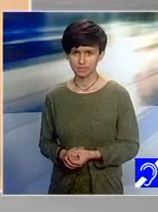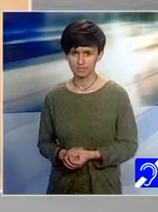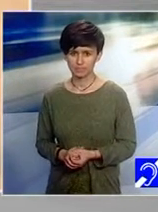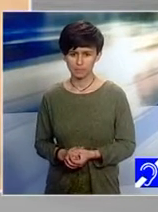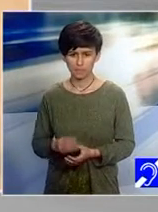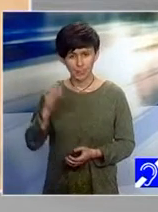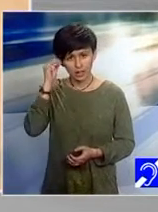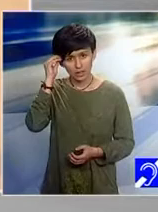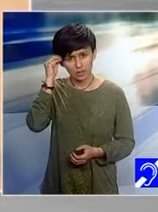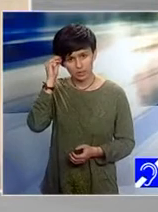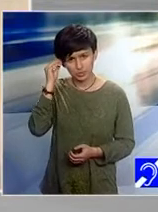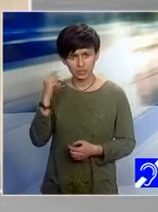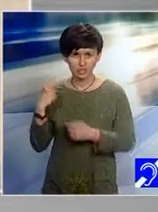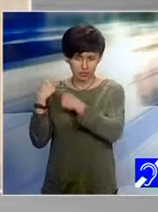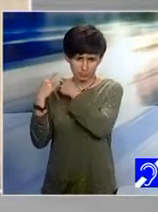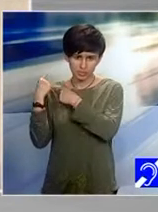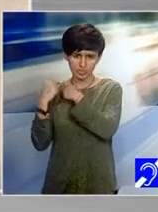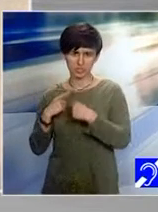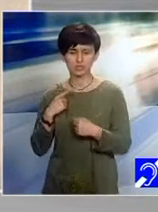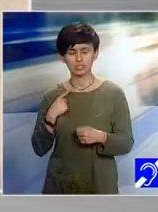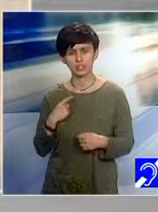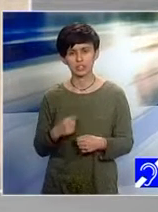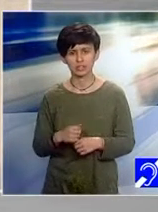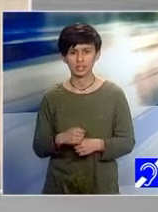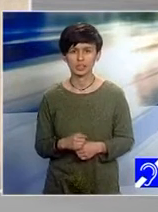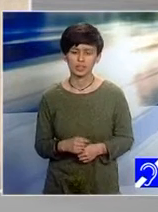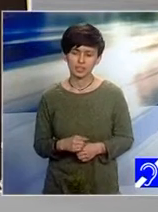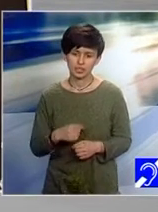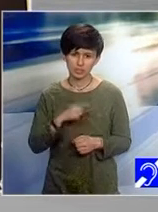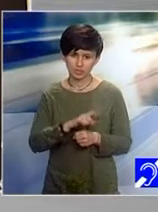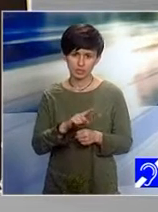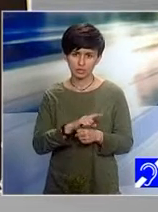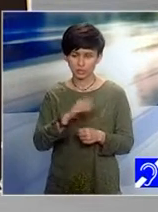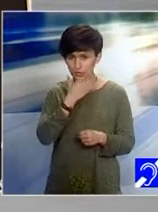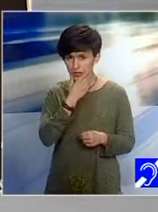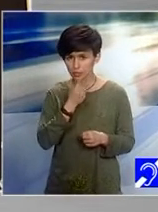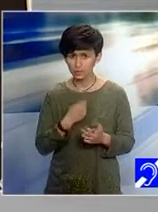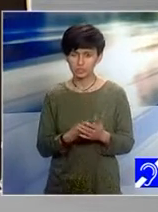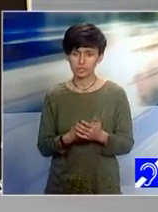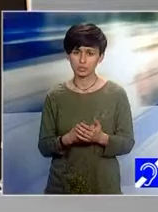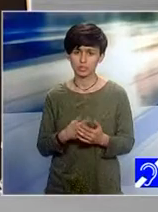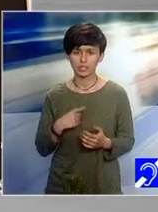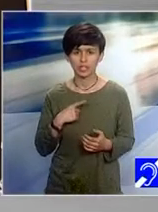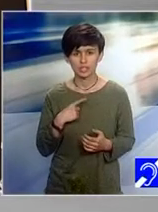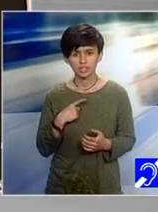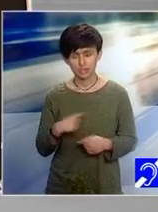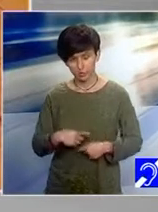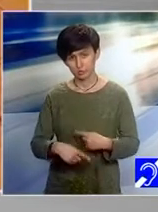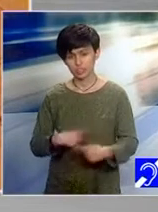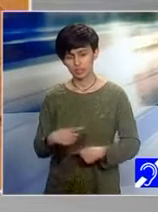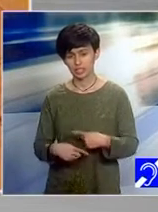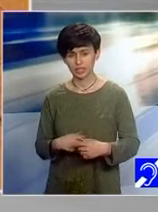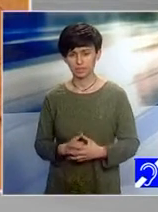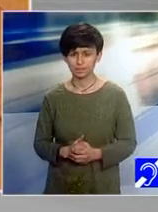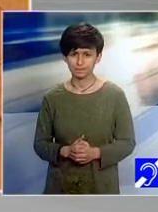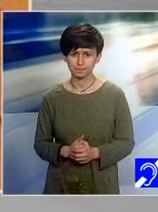Pomenirea străbunilor este un gest de o mare frumusețe umană, pentru că suntem ceea ce suntem și prin ceea ce moștenim.